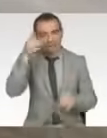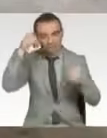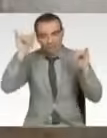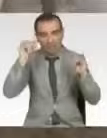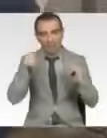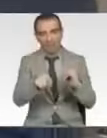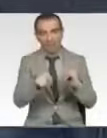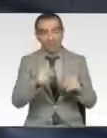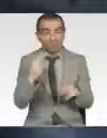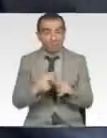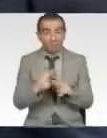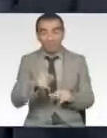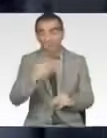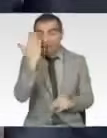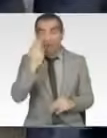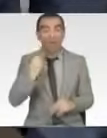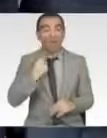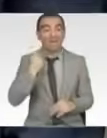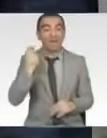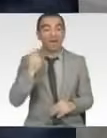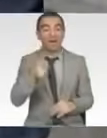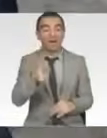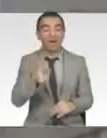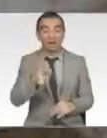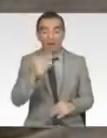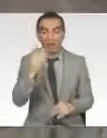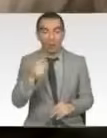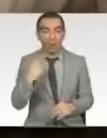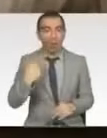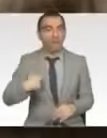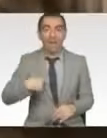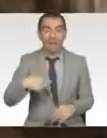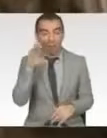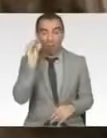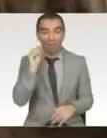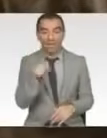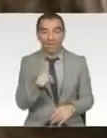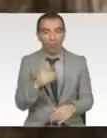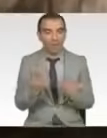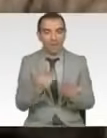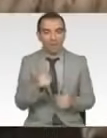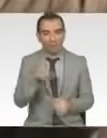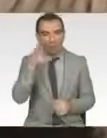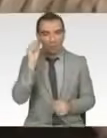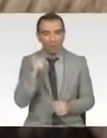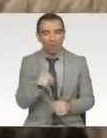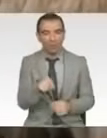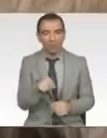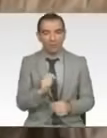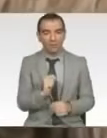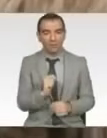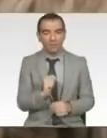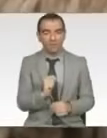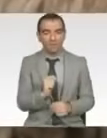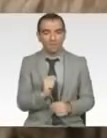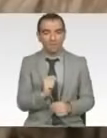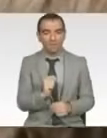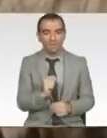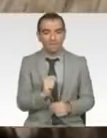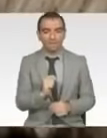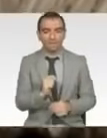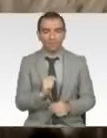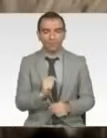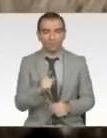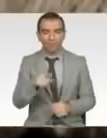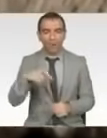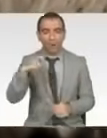Alişan hemen bu karayaka koyununun özelliklerini öğreniyor. Nedir bunların özellikleri? O kadar yani tatlı ki. Yani postbaş olması lazım.